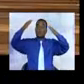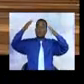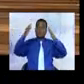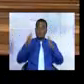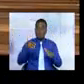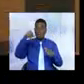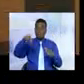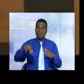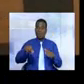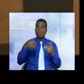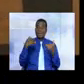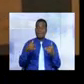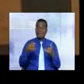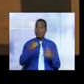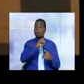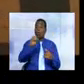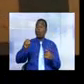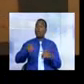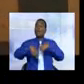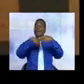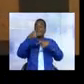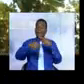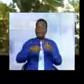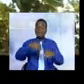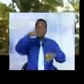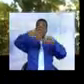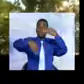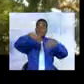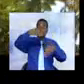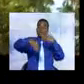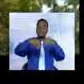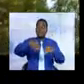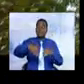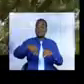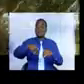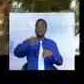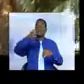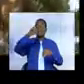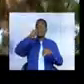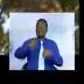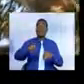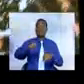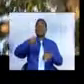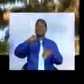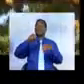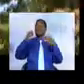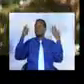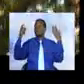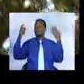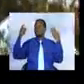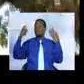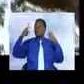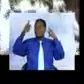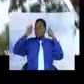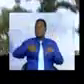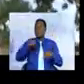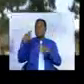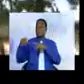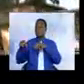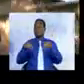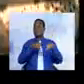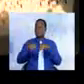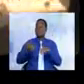tiendront désormais les audiences du tribunal coutumier de Sakassou, un tribunal de dernier recours après les tribunaux du